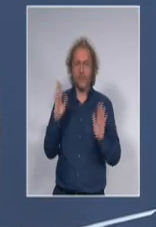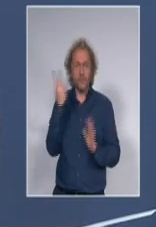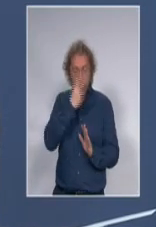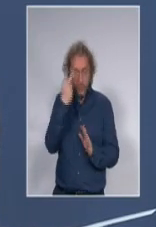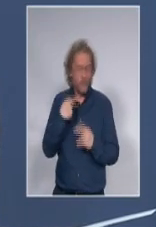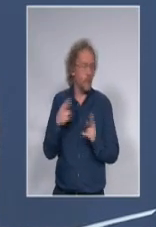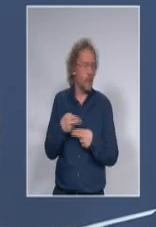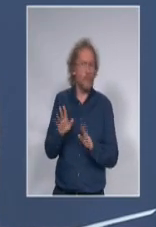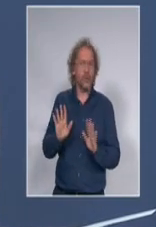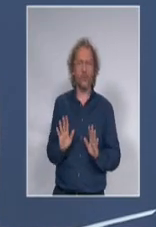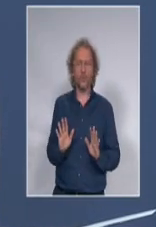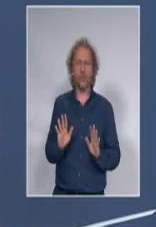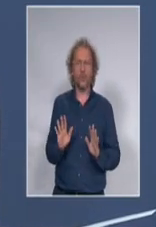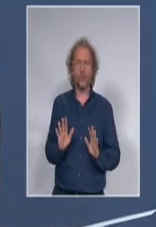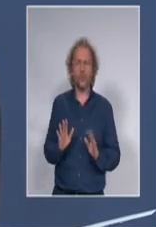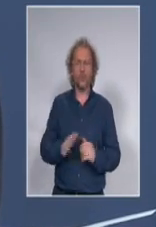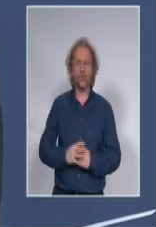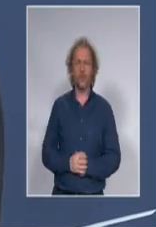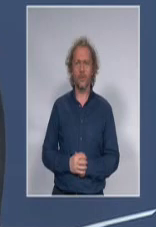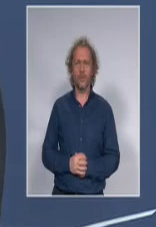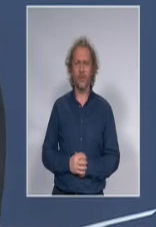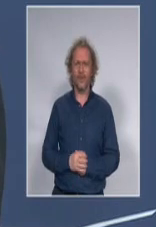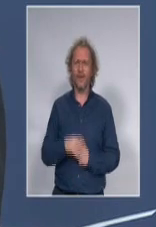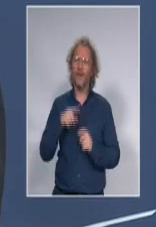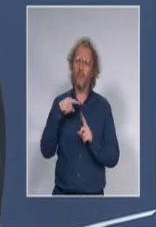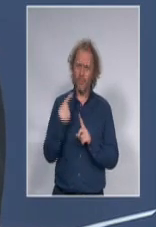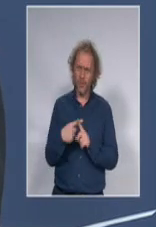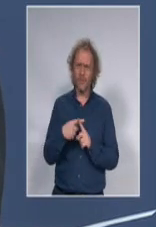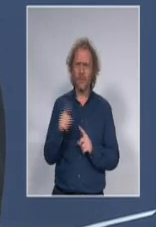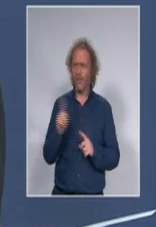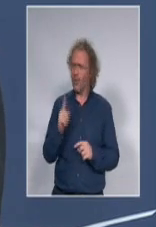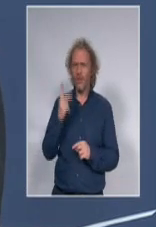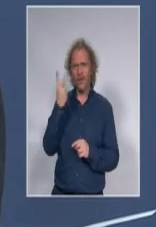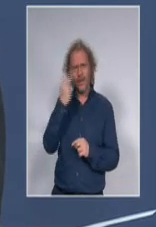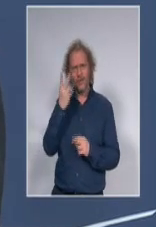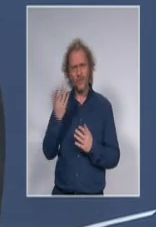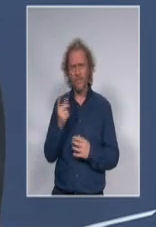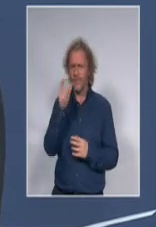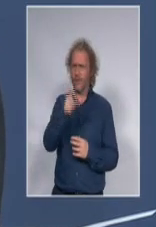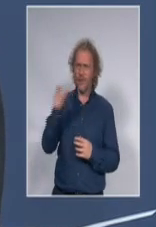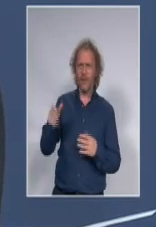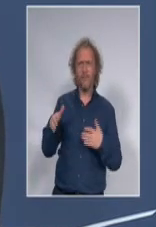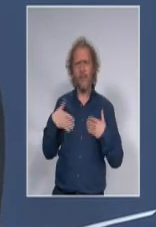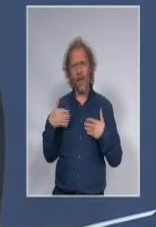mogu da razumem ove mladiće koji su milioneri, a